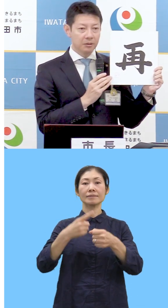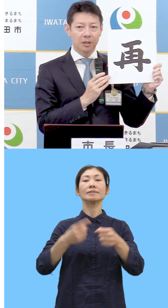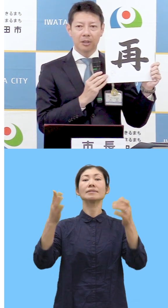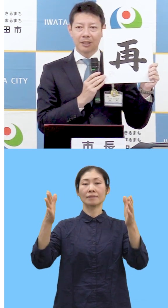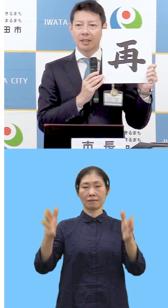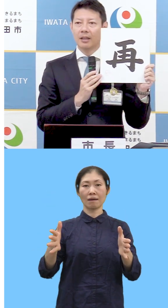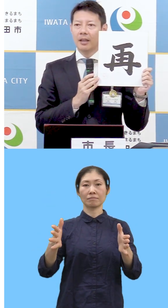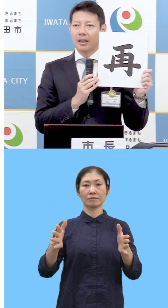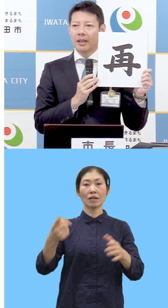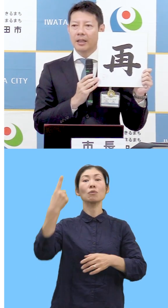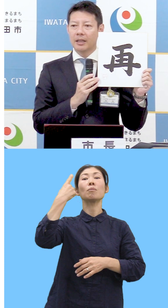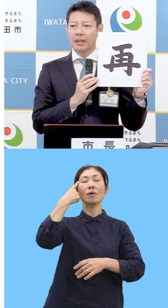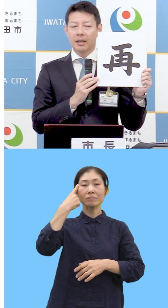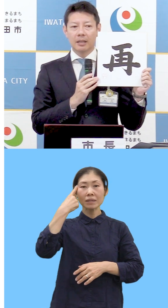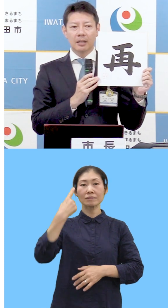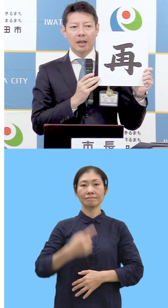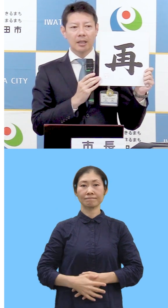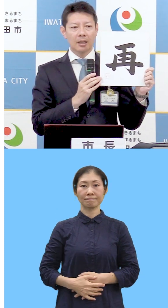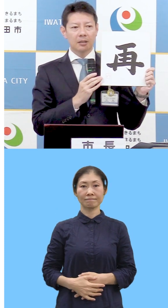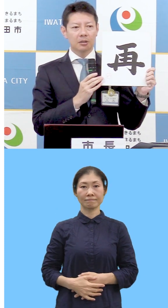ったかなというふうに思います。